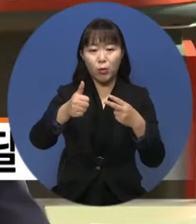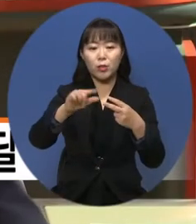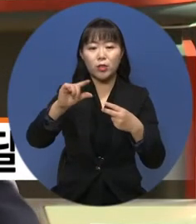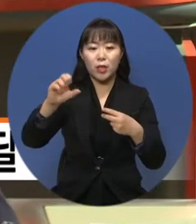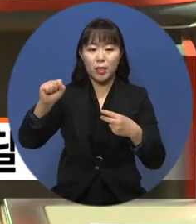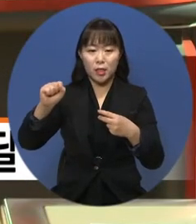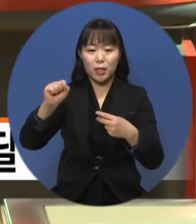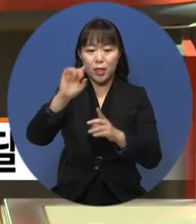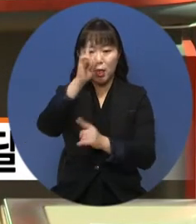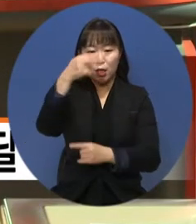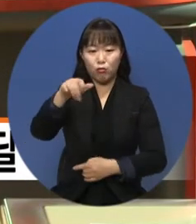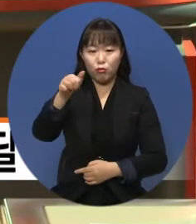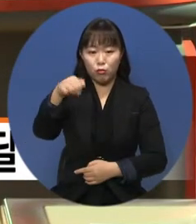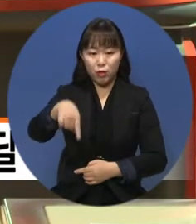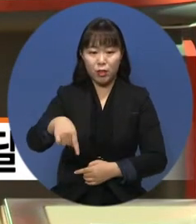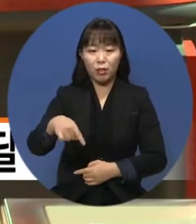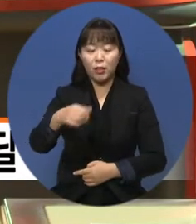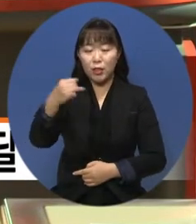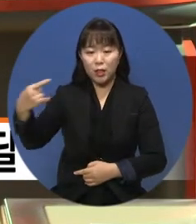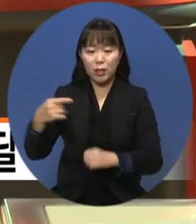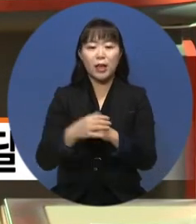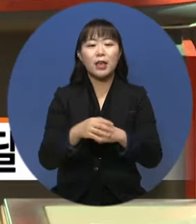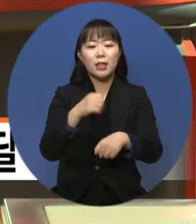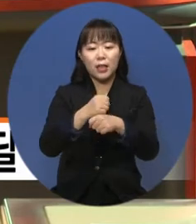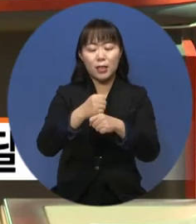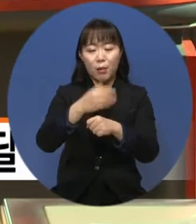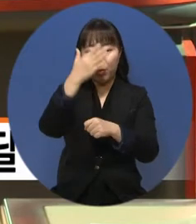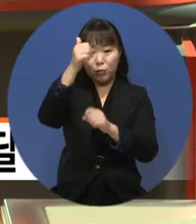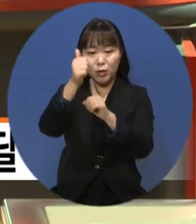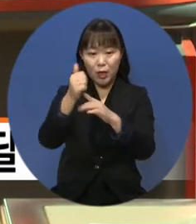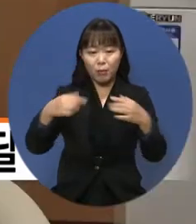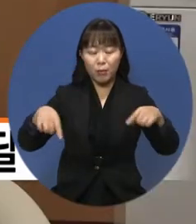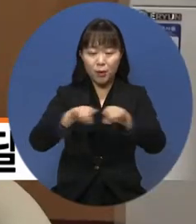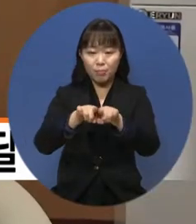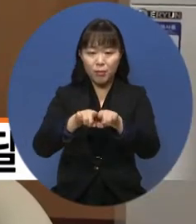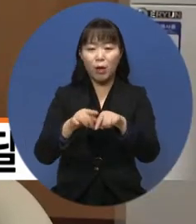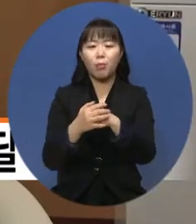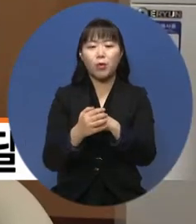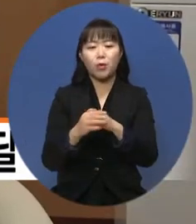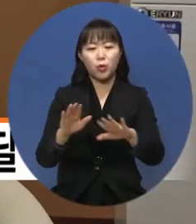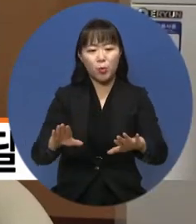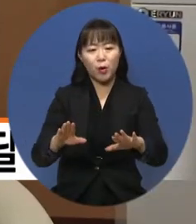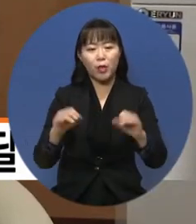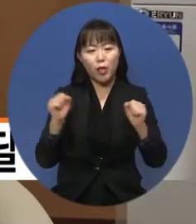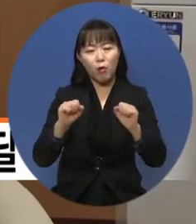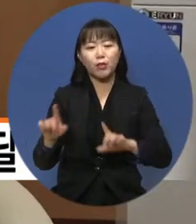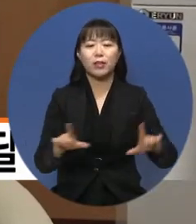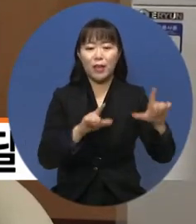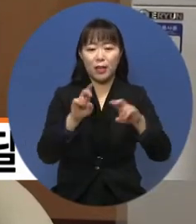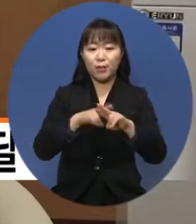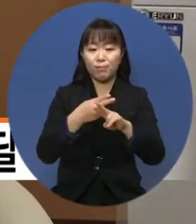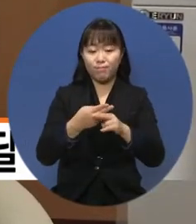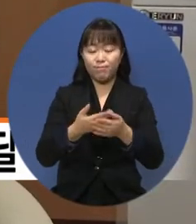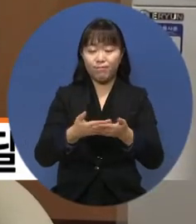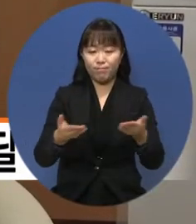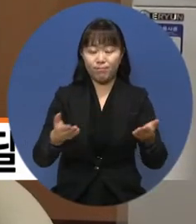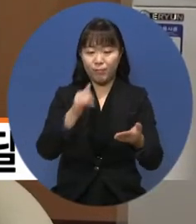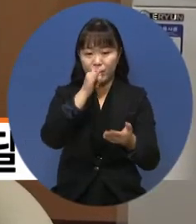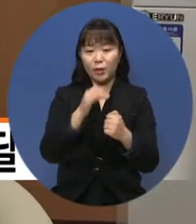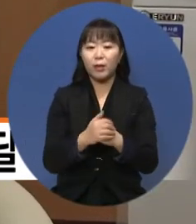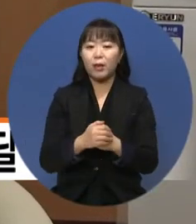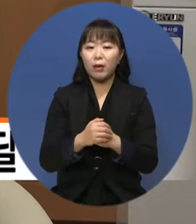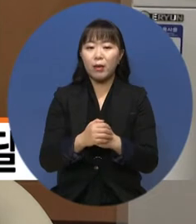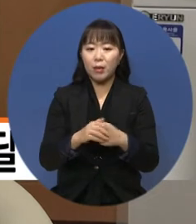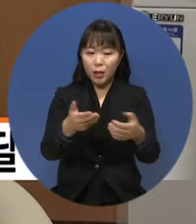칼텍스 이 돈이 생산 본부장 등이 참석한 가운데 겨울나기 성품 전달식 을 가졌습니다 여수시는